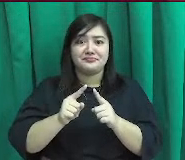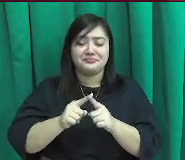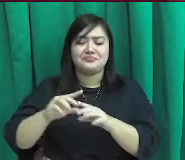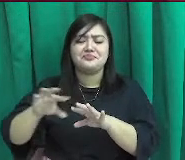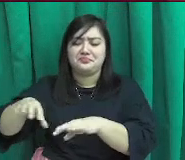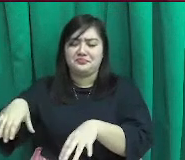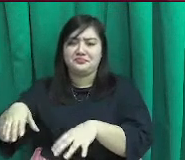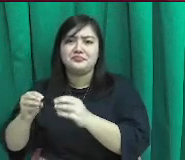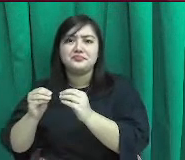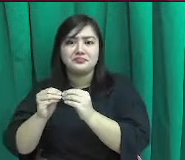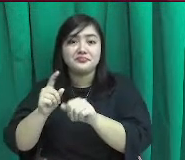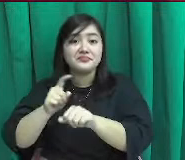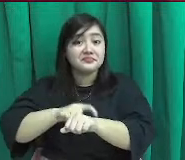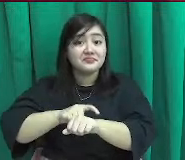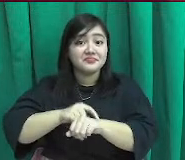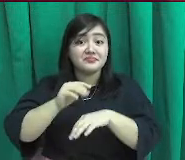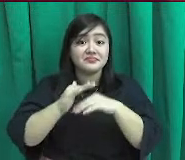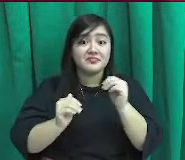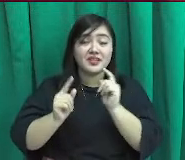You see?